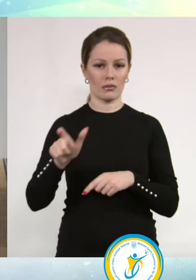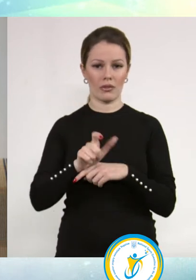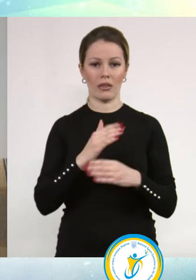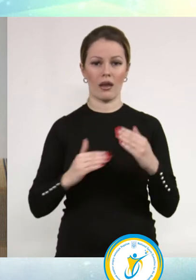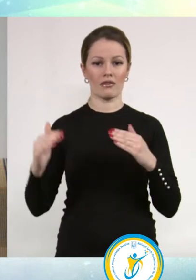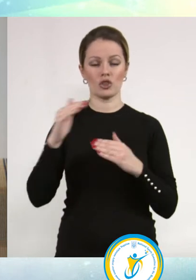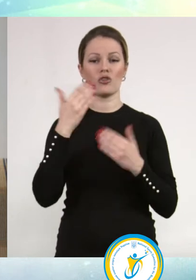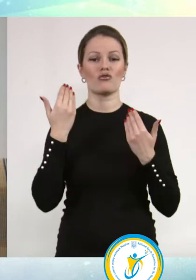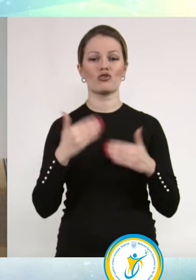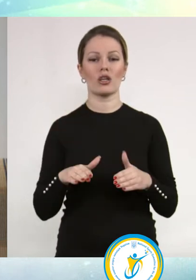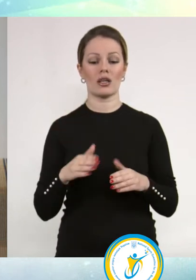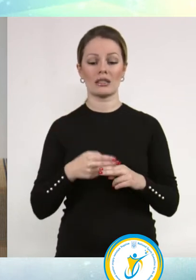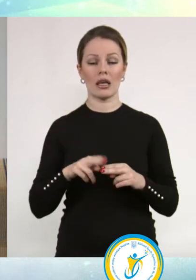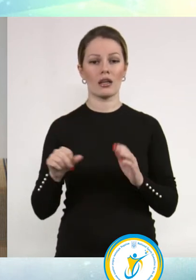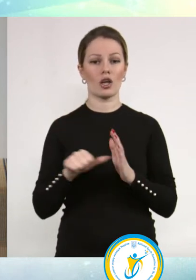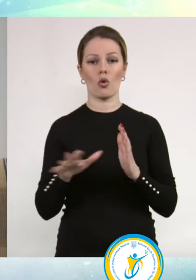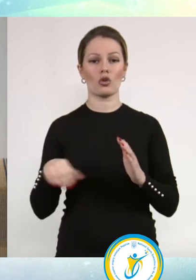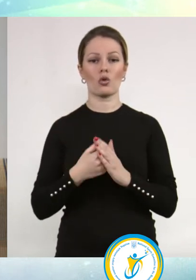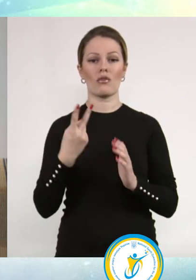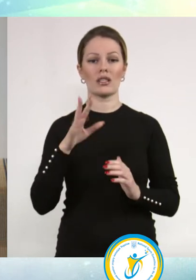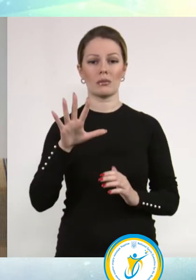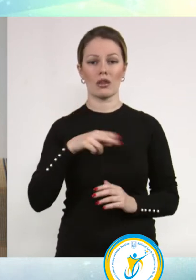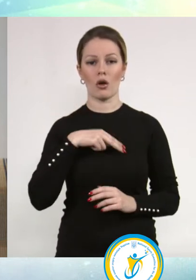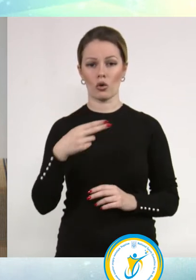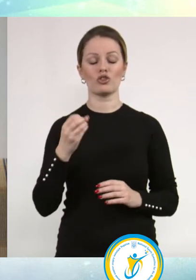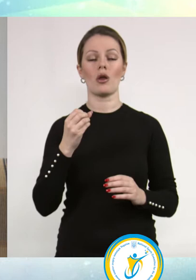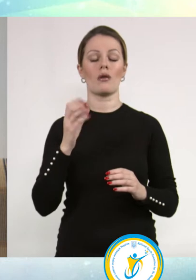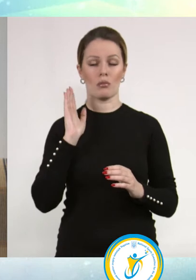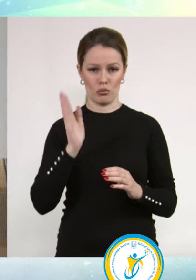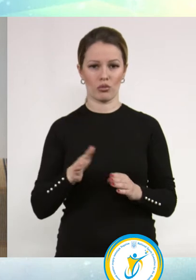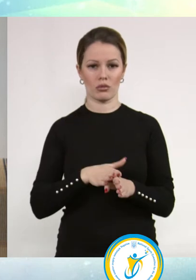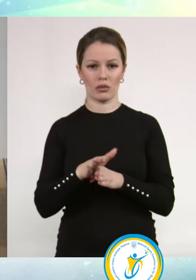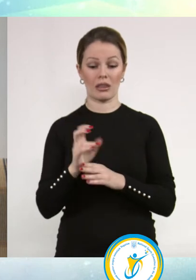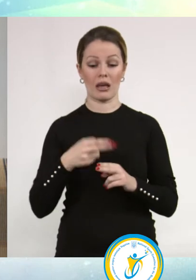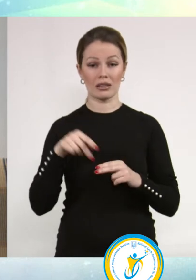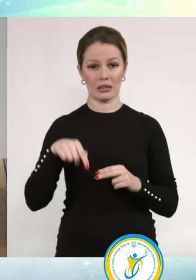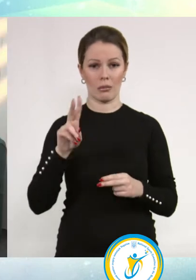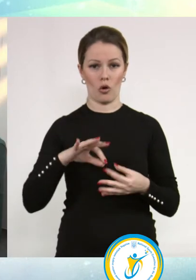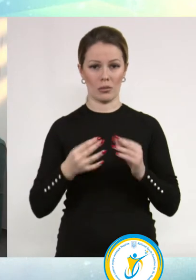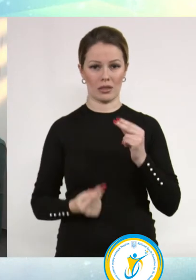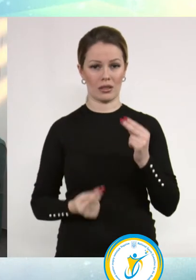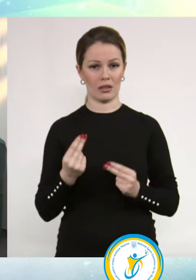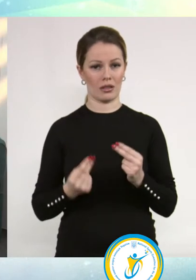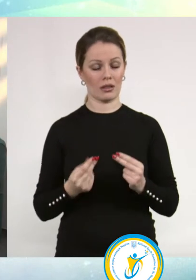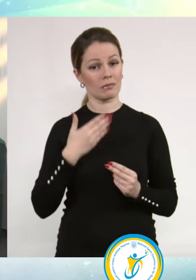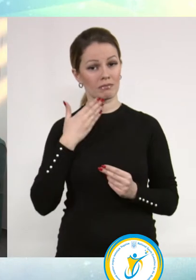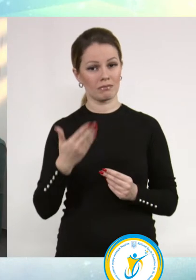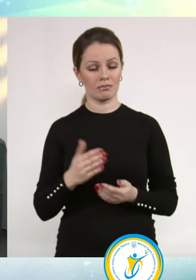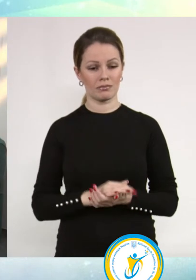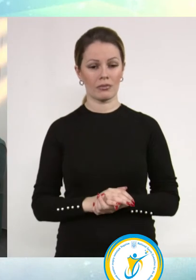замахнеться на вище? І, наприклад, вже цей рекорд у 25 нагород ми поб'ємо ще на цих Паралімпійських